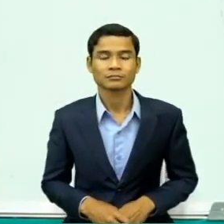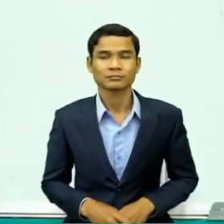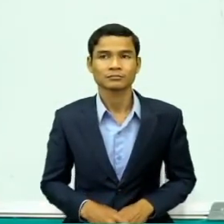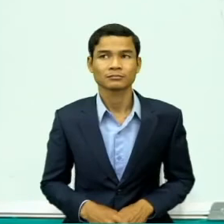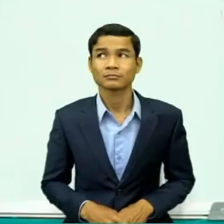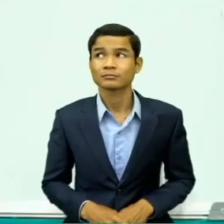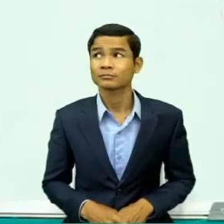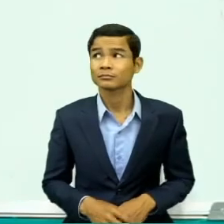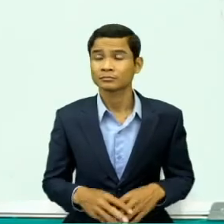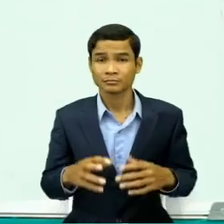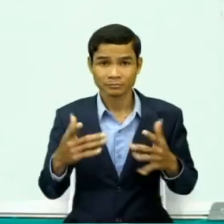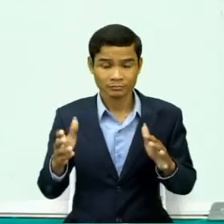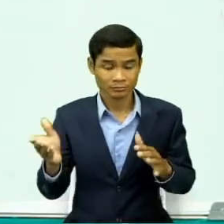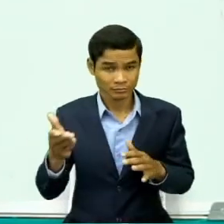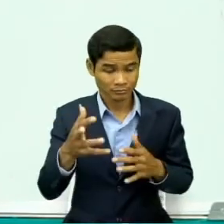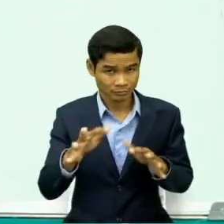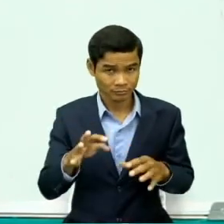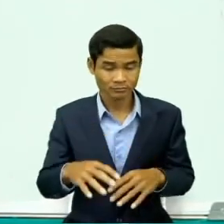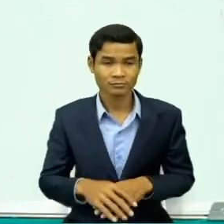chà rồi rồi hai con nó